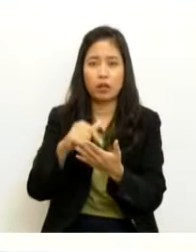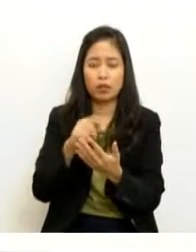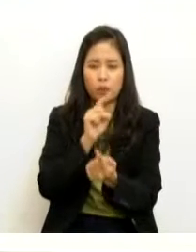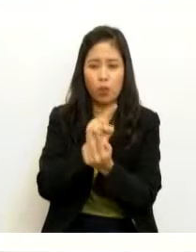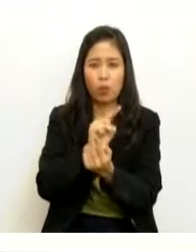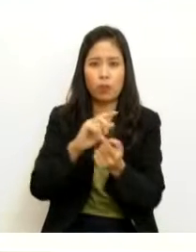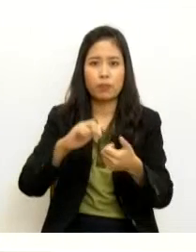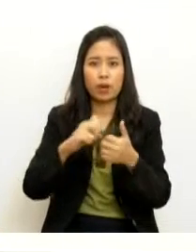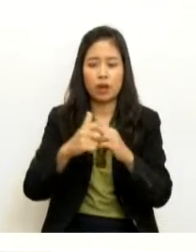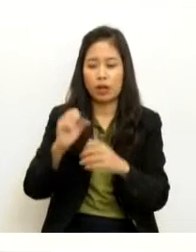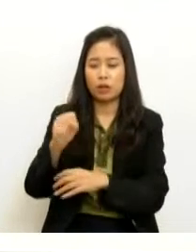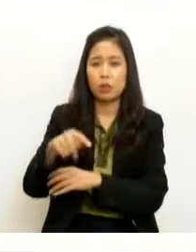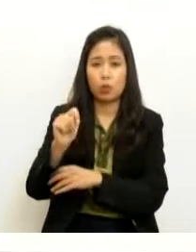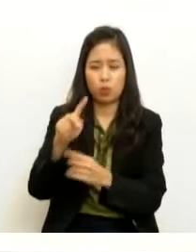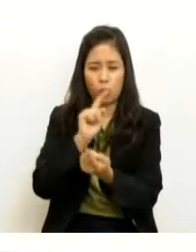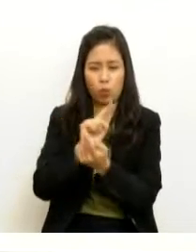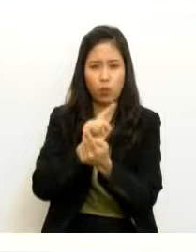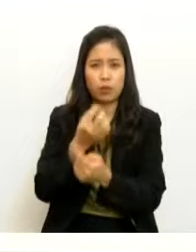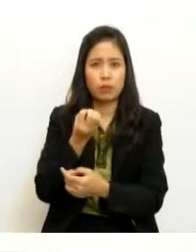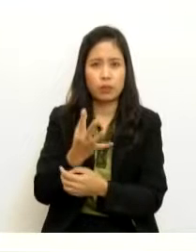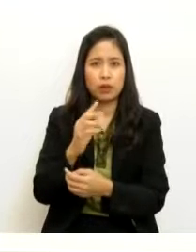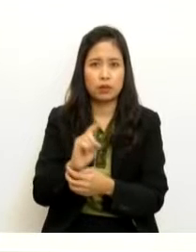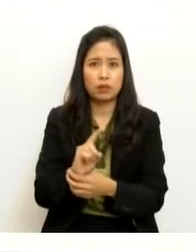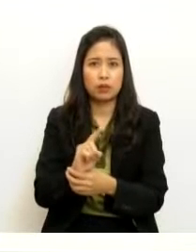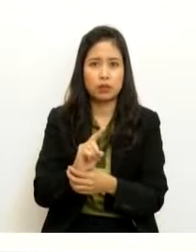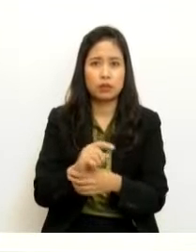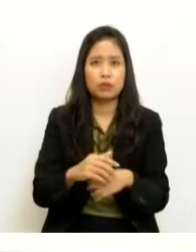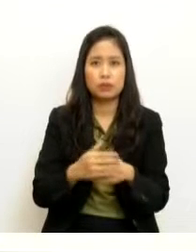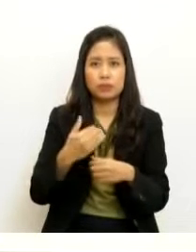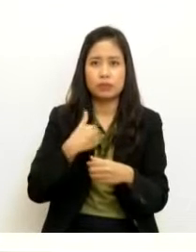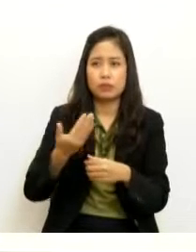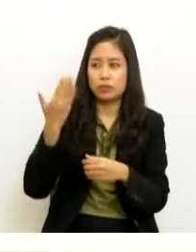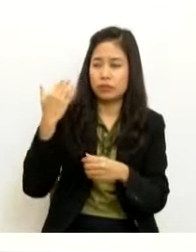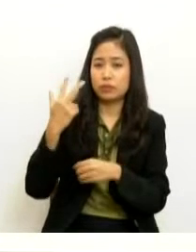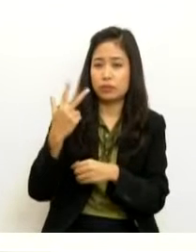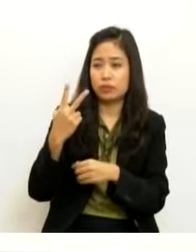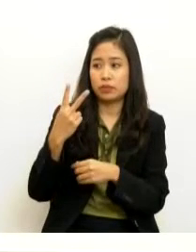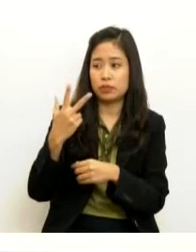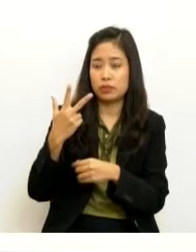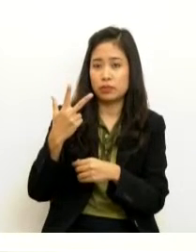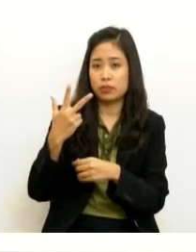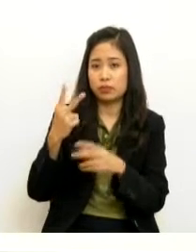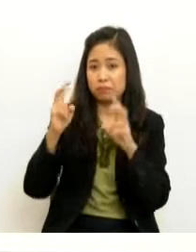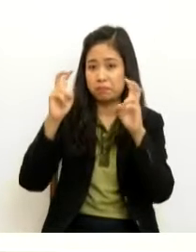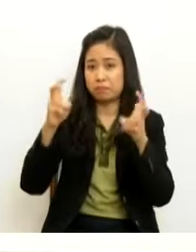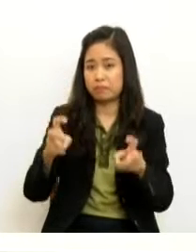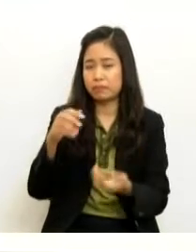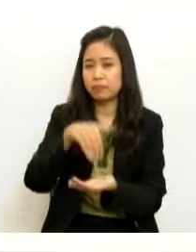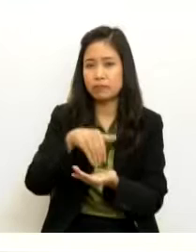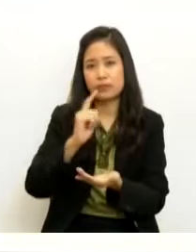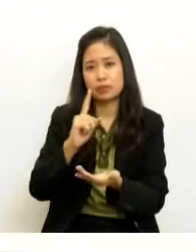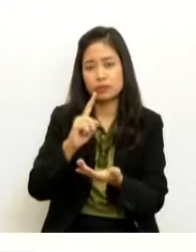าอยู่ในสปทเราขณะนี้มีอยู่2-3ประเด็นหลักด้วยกันนะคืออันที่1 เรามีโรง